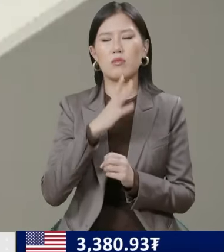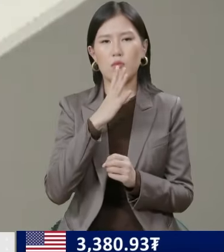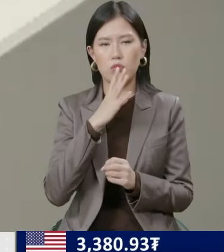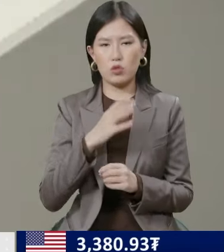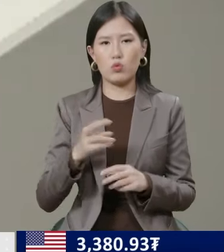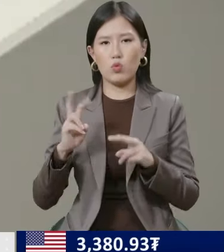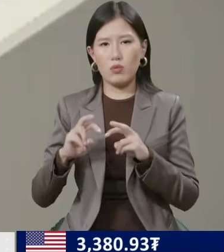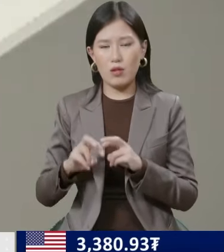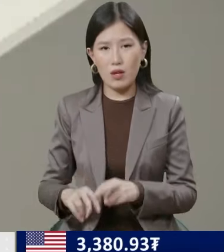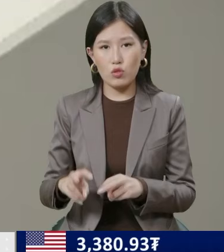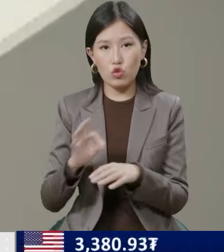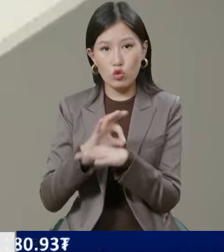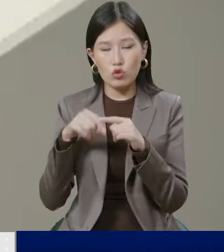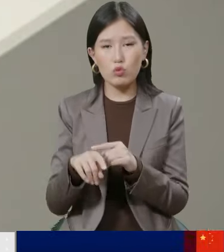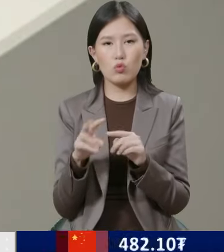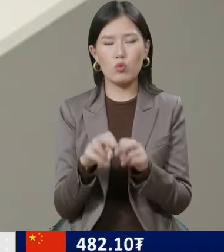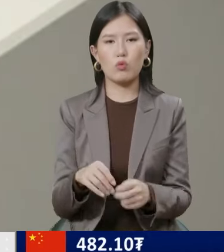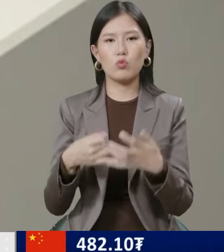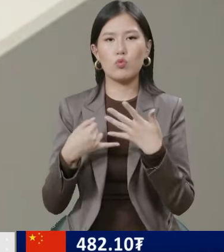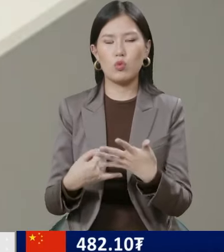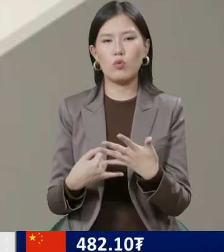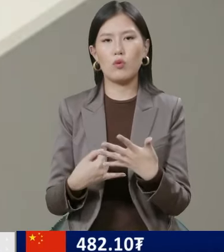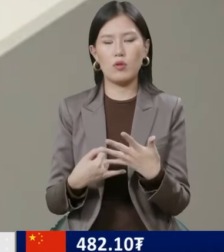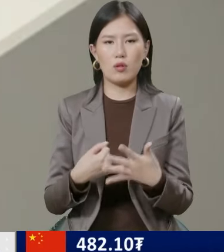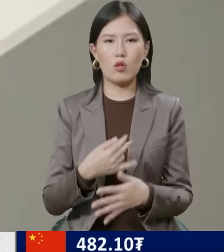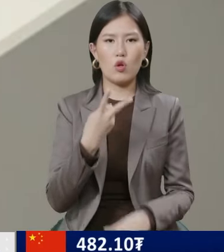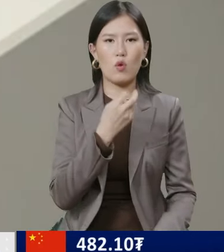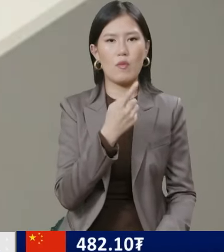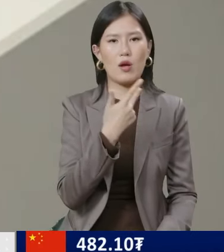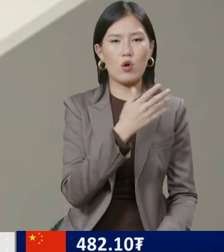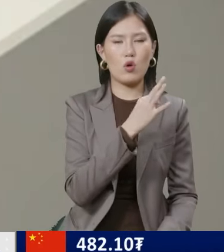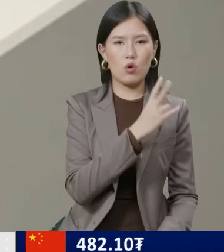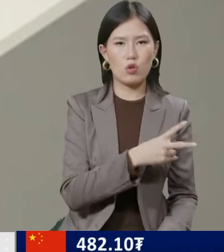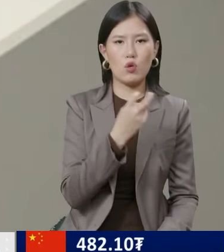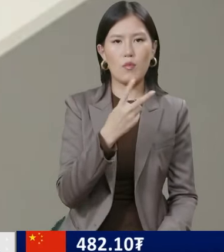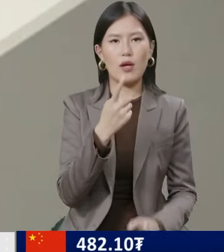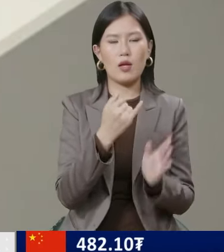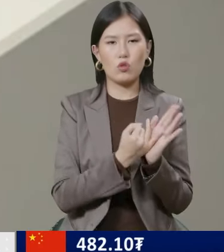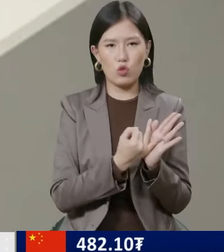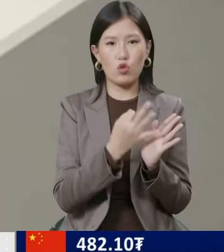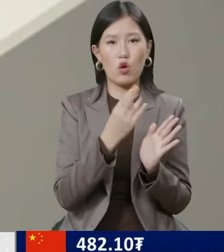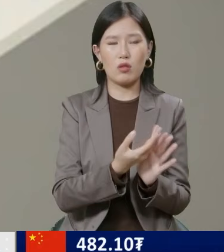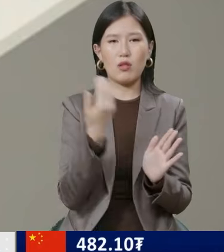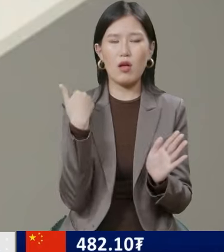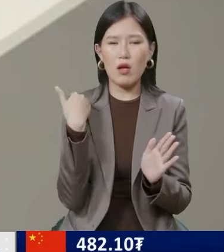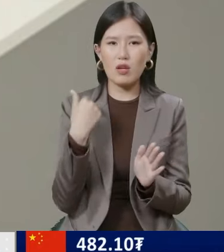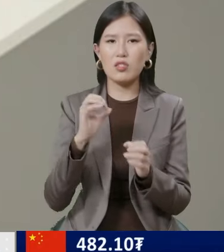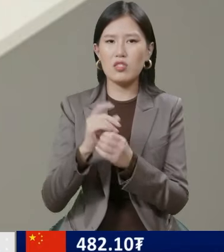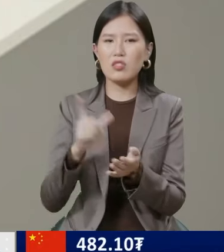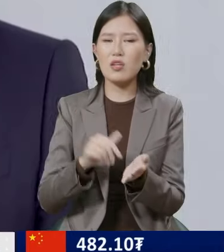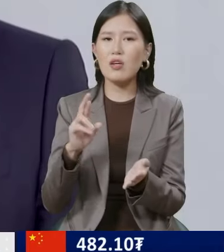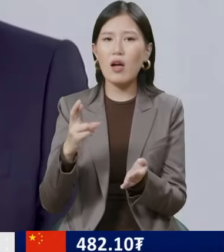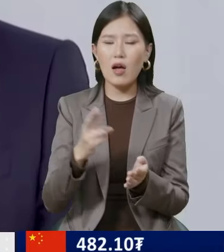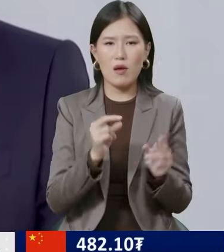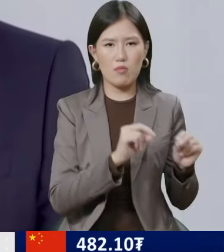удаагийн судалгаатай үндсэндээ техник эдийн засгийн үндэслэлийг 2013 онд, 2017 онд тус тус боловсруулсан үндэслэлдэр